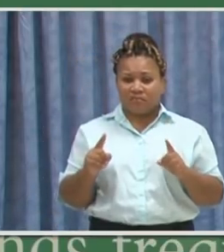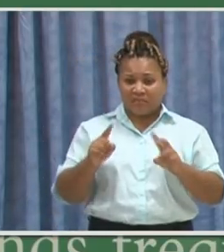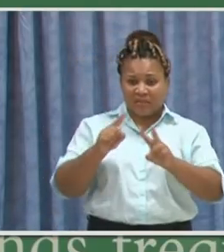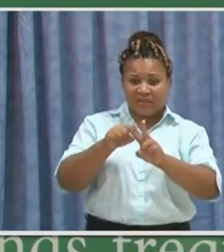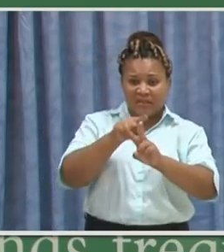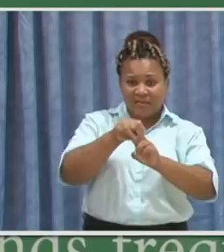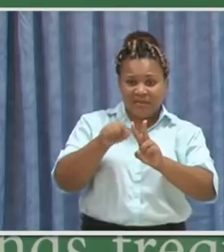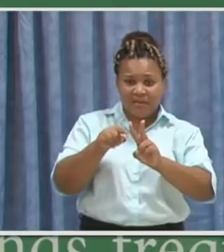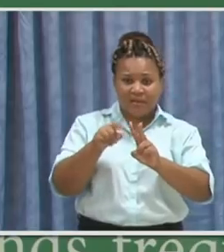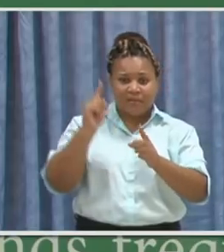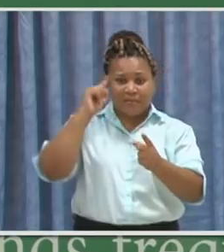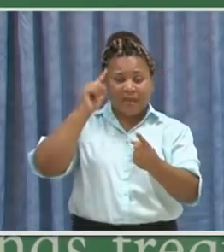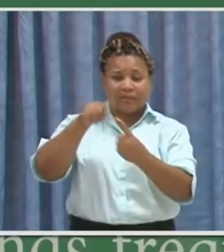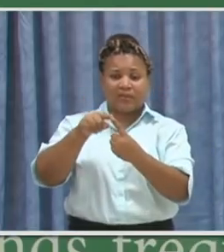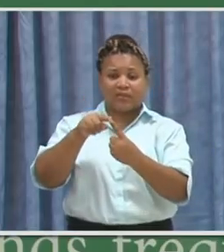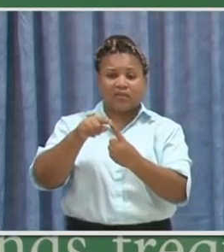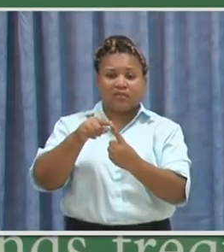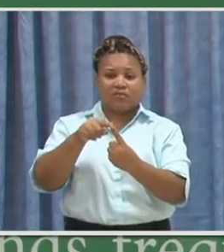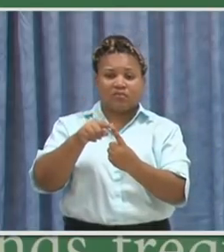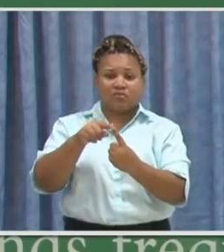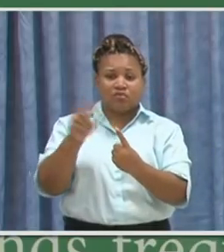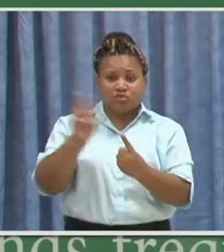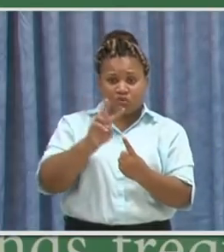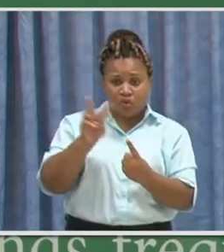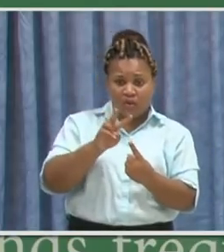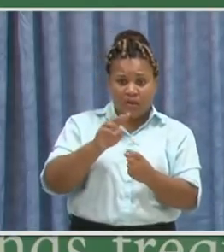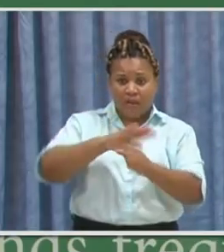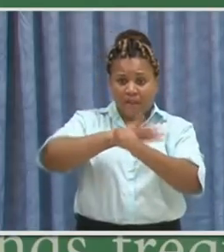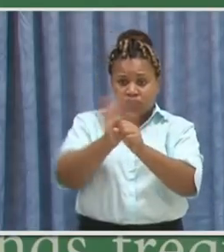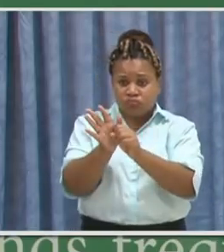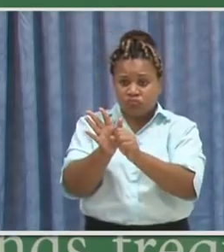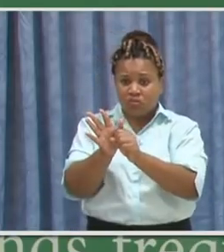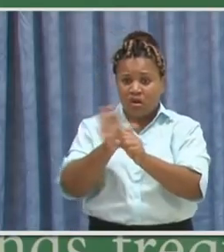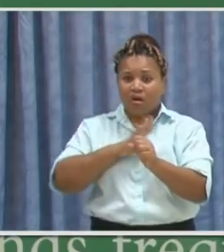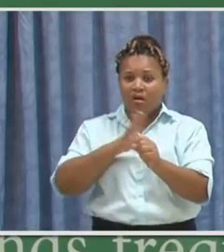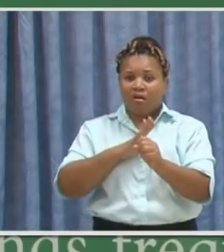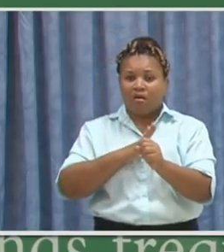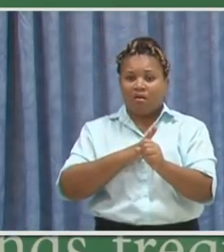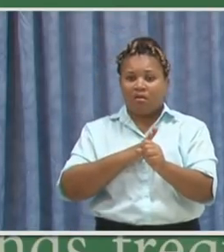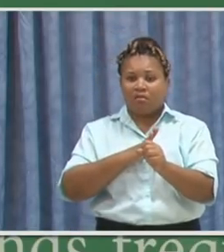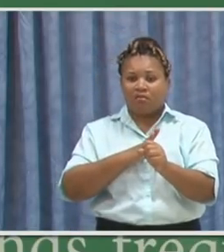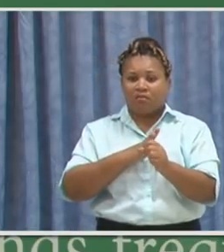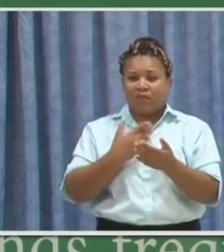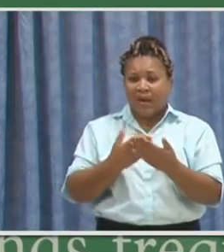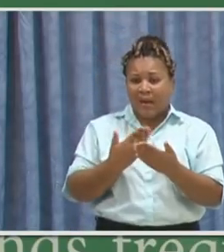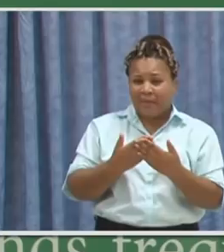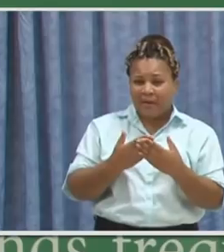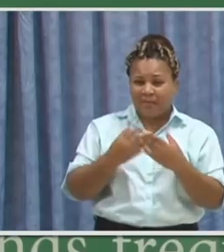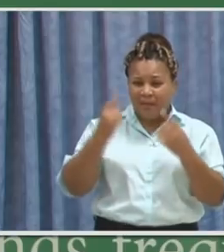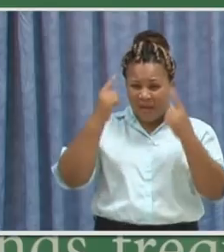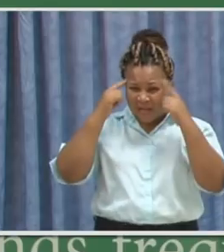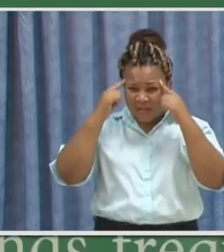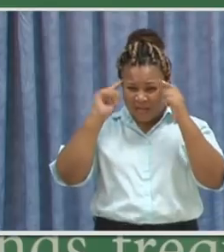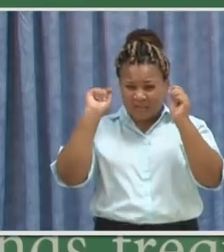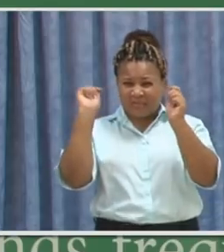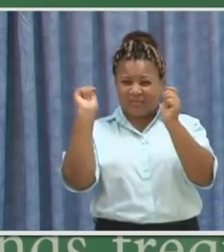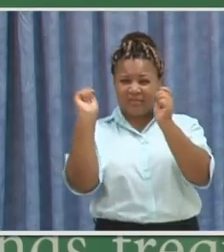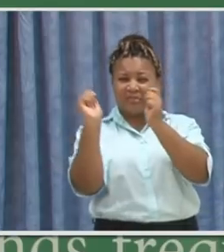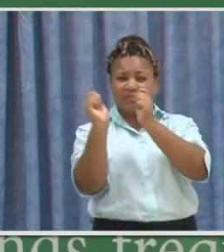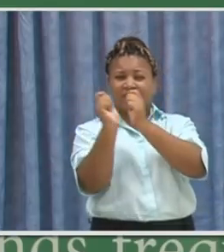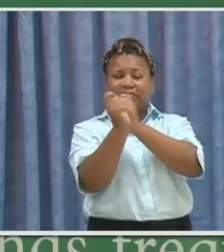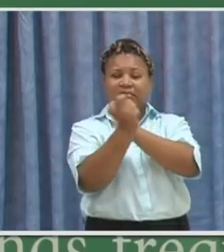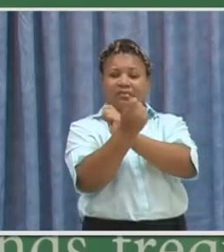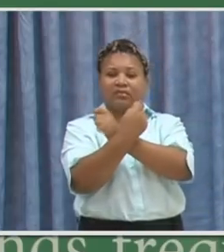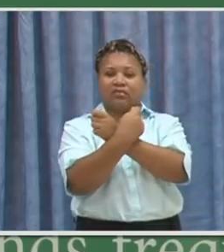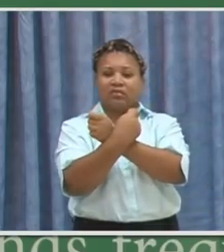comme ça. Vous connaissez. Le temps où faire bonne évaluation ou voir pour dire ça bon